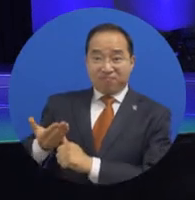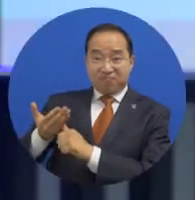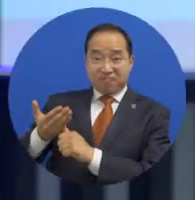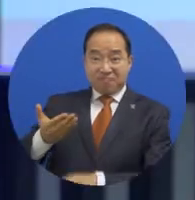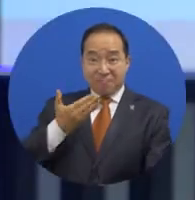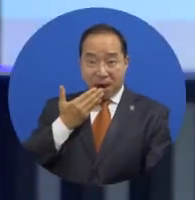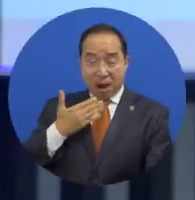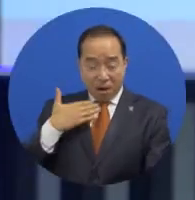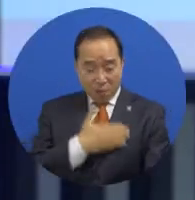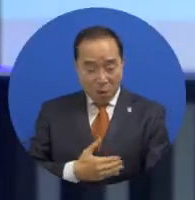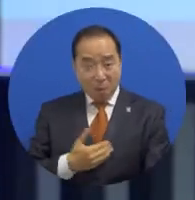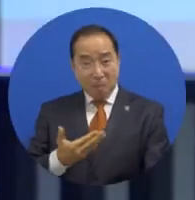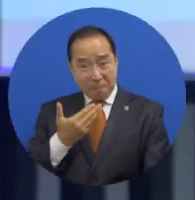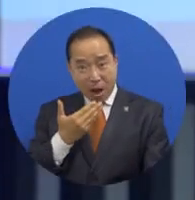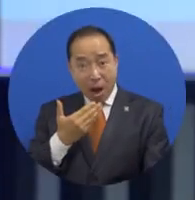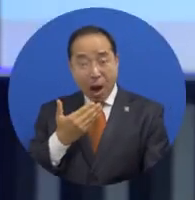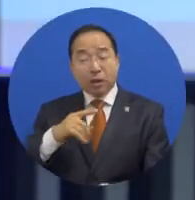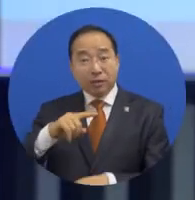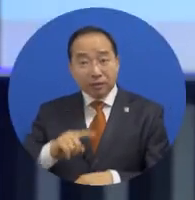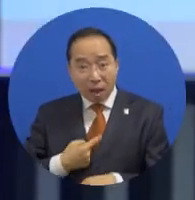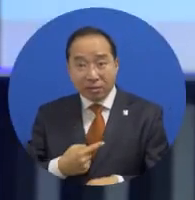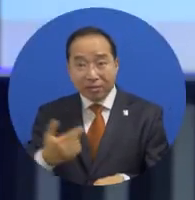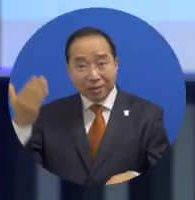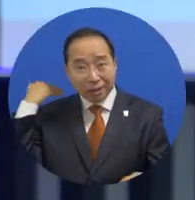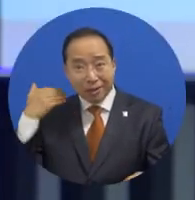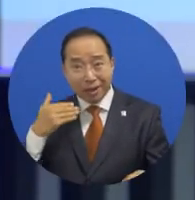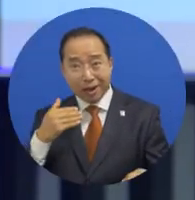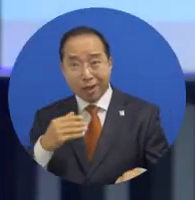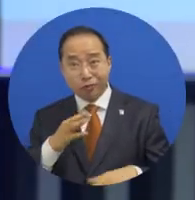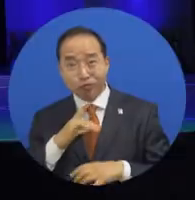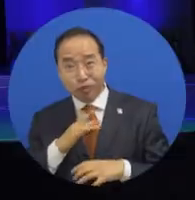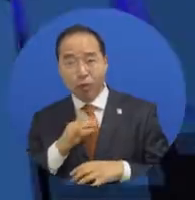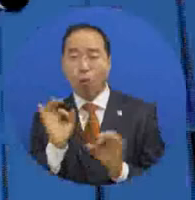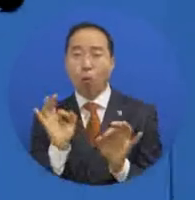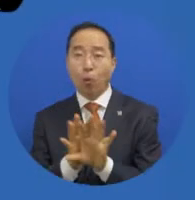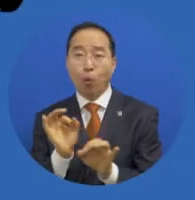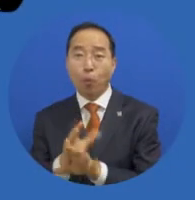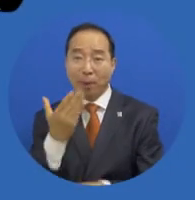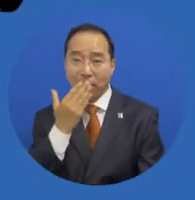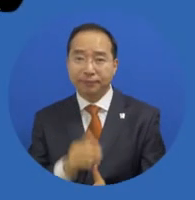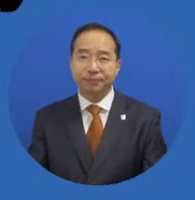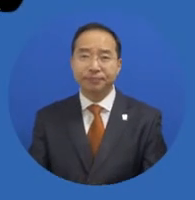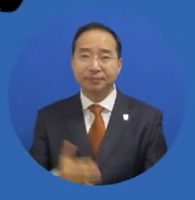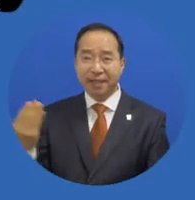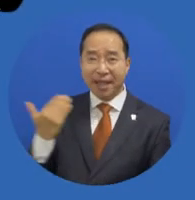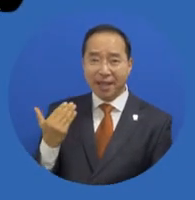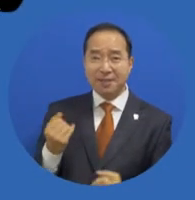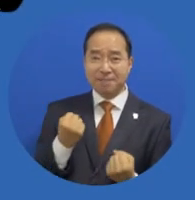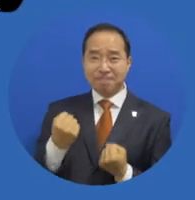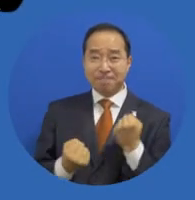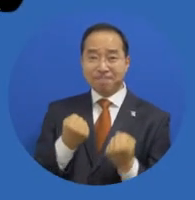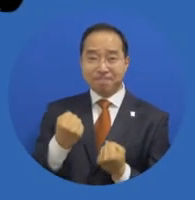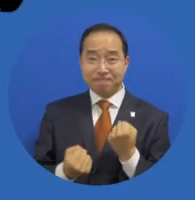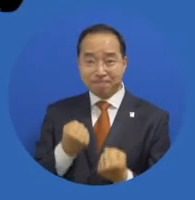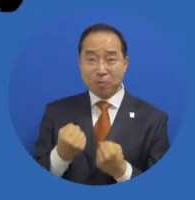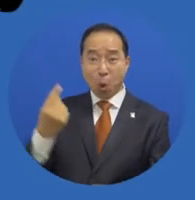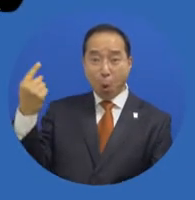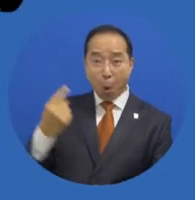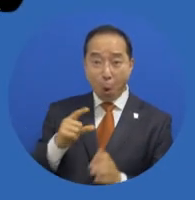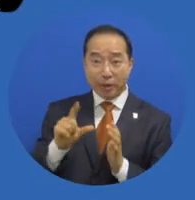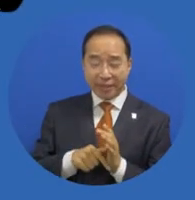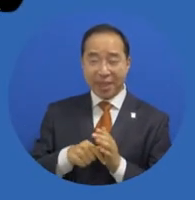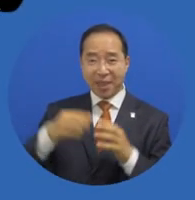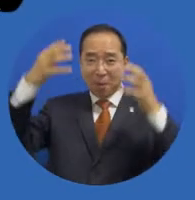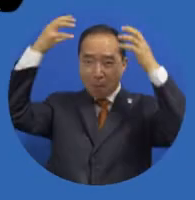생기면 그런 콤플렉스를 극복하는 데 굉장히 많은 도움이 됩니다. 제가 아까 자전거 타고 나올